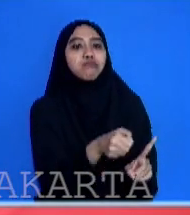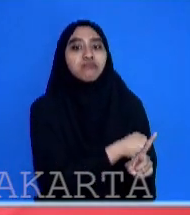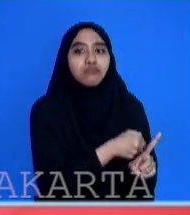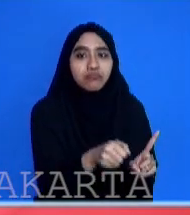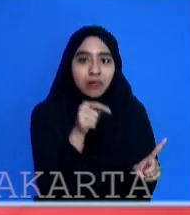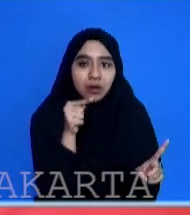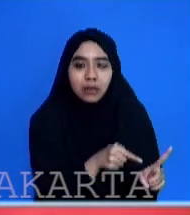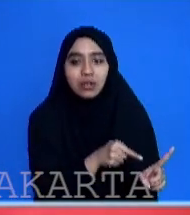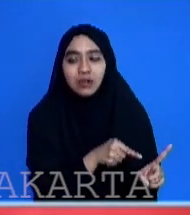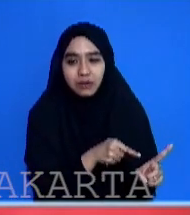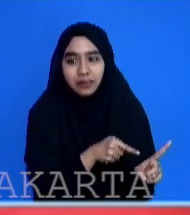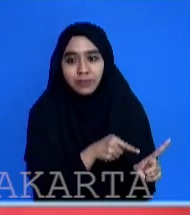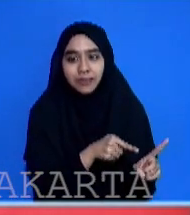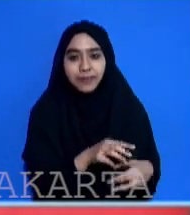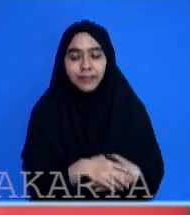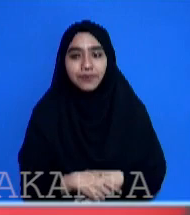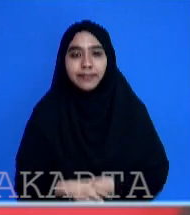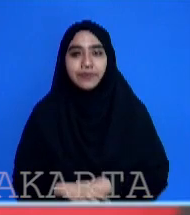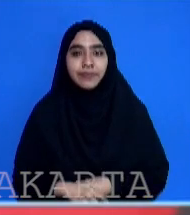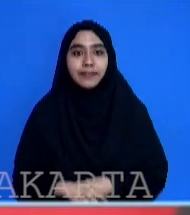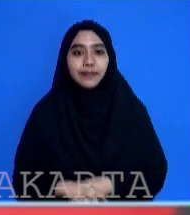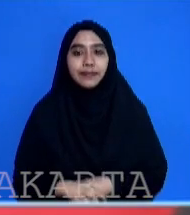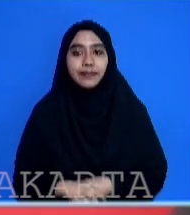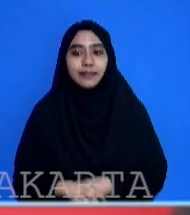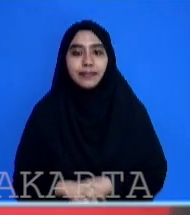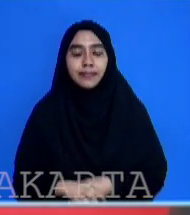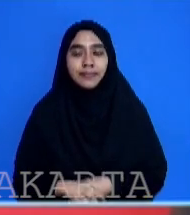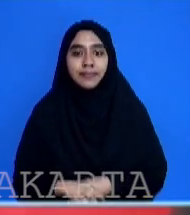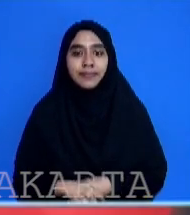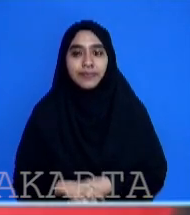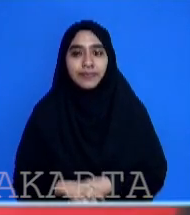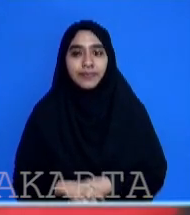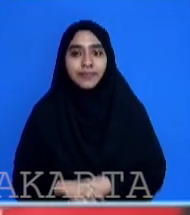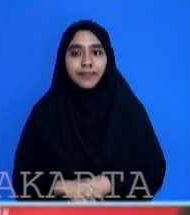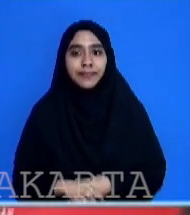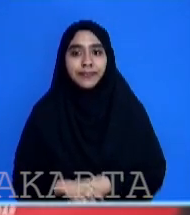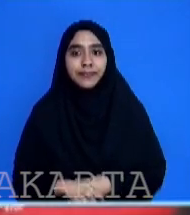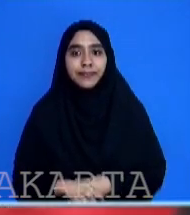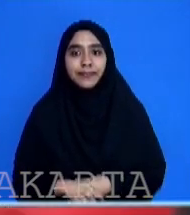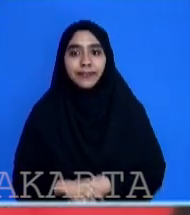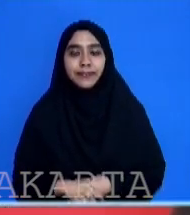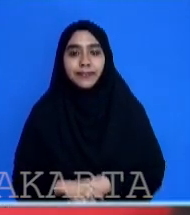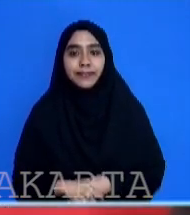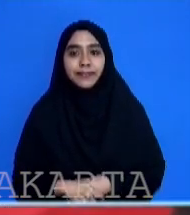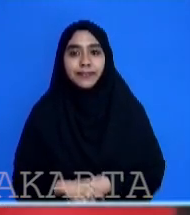meninggal dunia demikian Agung Nugroho dan Ari feriawan TVR Yogyakarta melaporkan